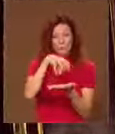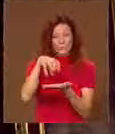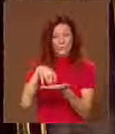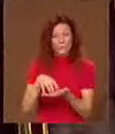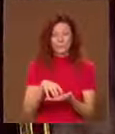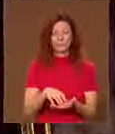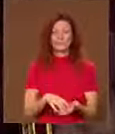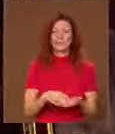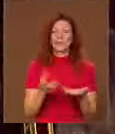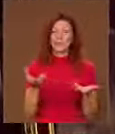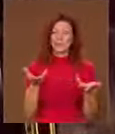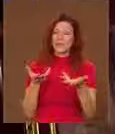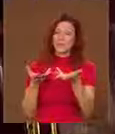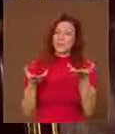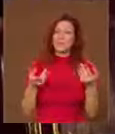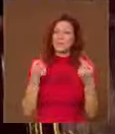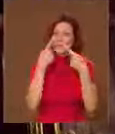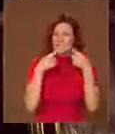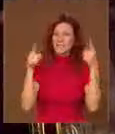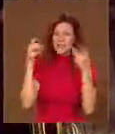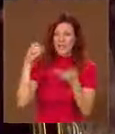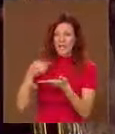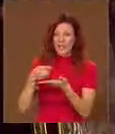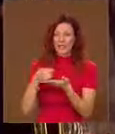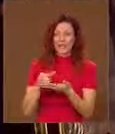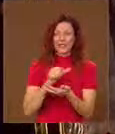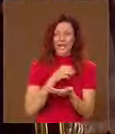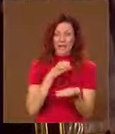дискуса и в светата чаша